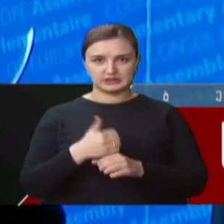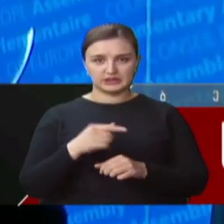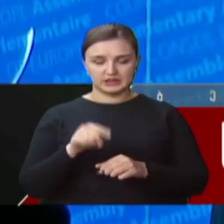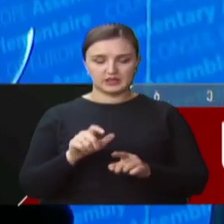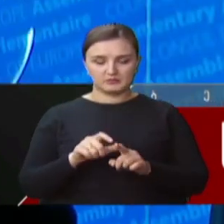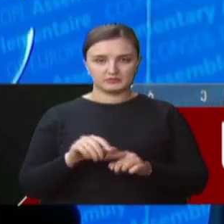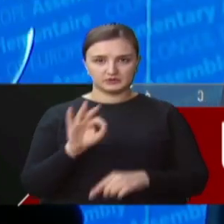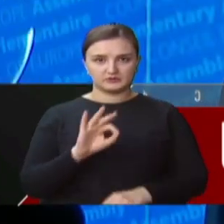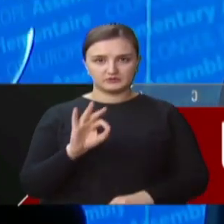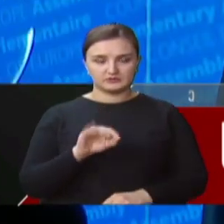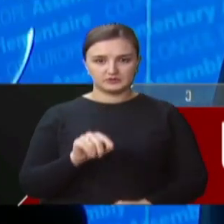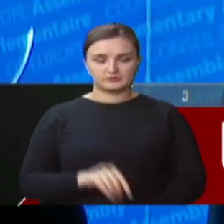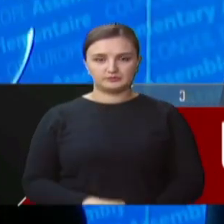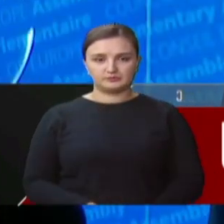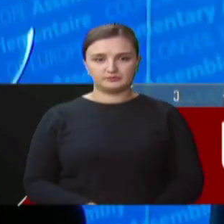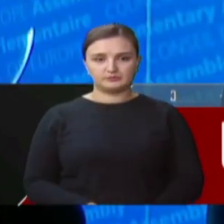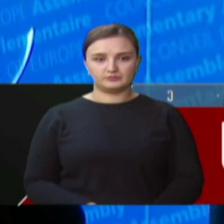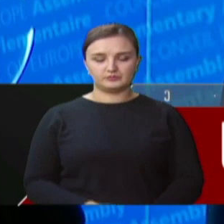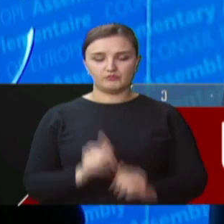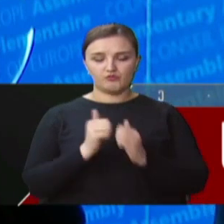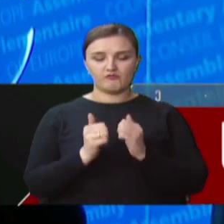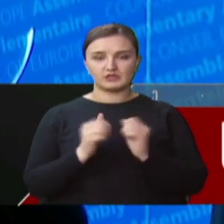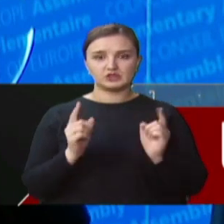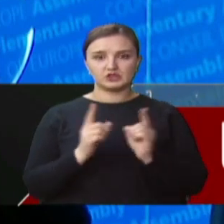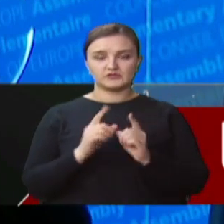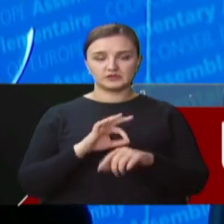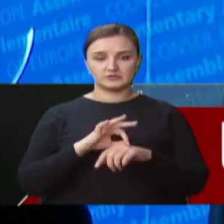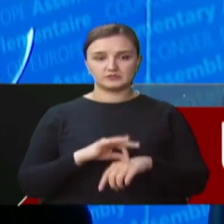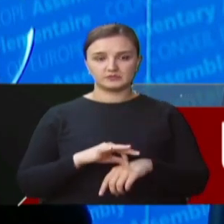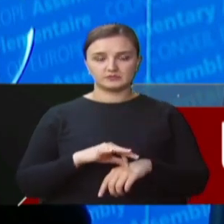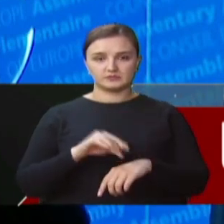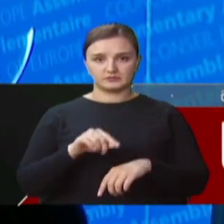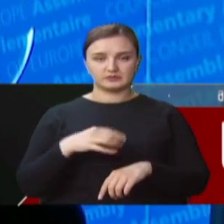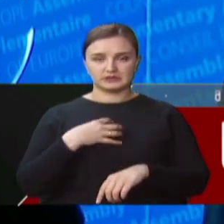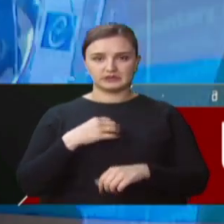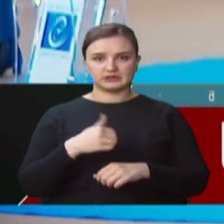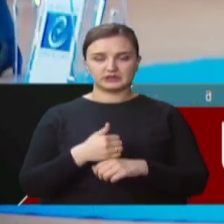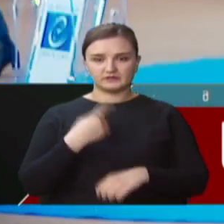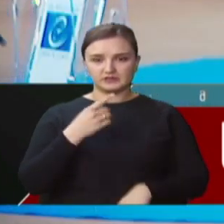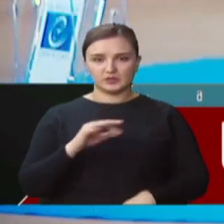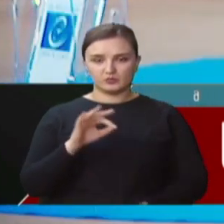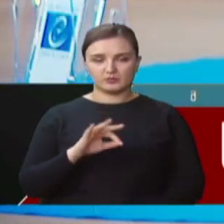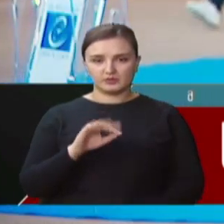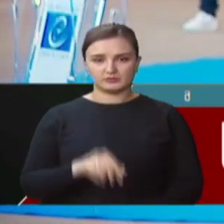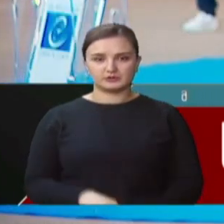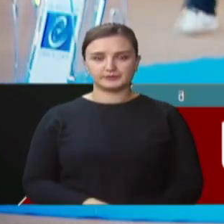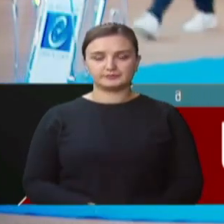გზავნილის გარშემო იტრიალებს და ყველა შეხვედრებს, რომელსაც მართავ აქ ამ შენობაში, ძირითადად ამაზე ვსაუბრობ.